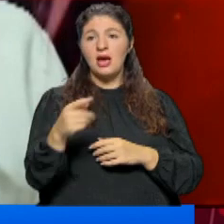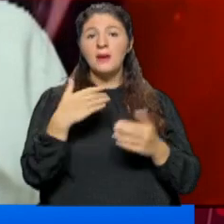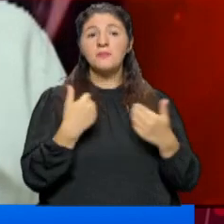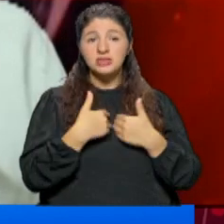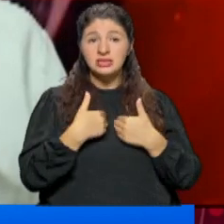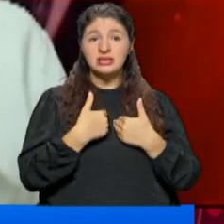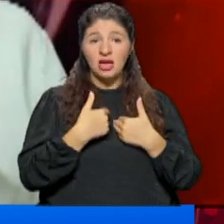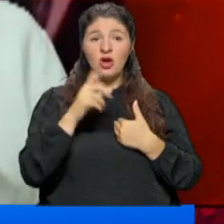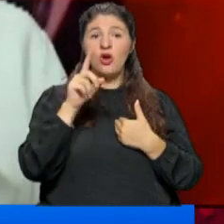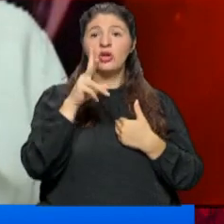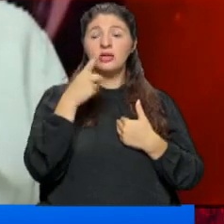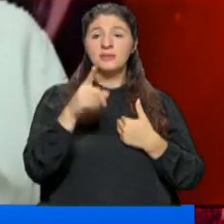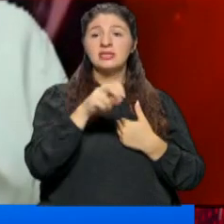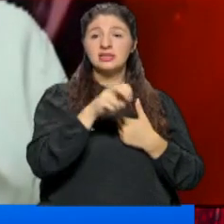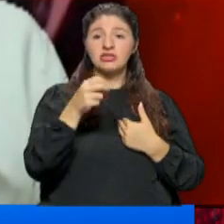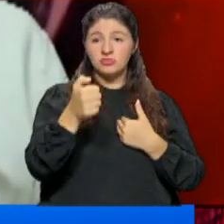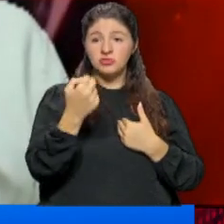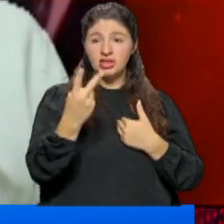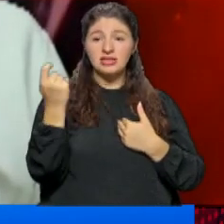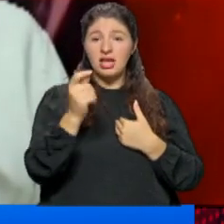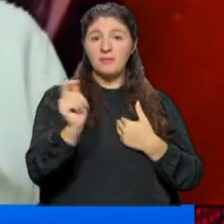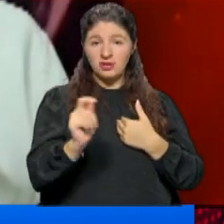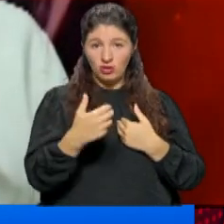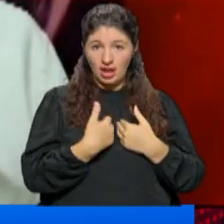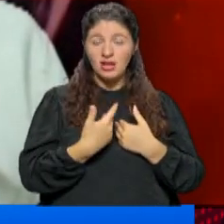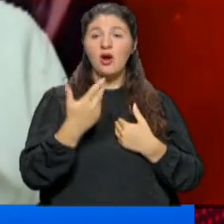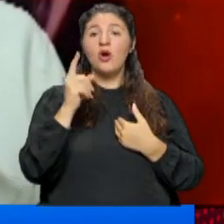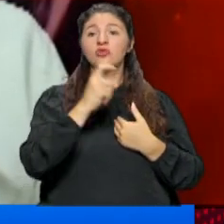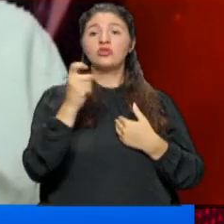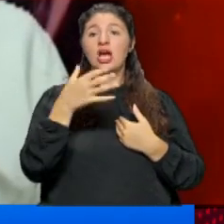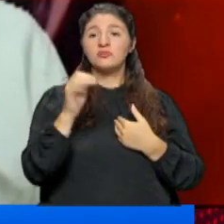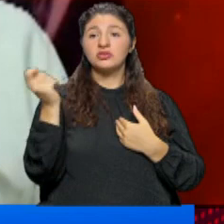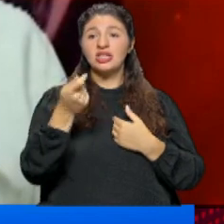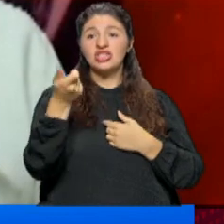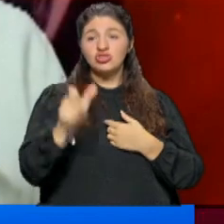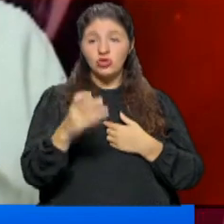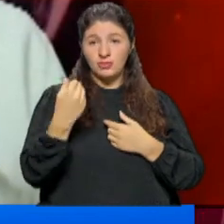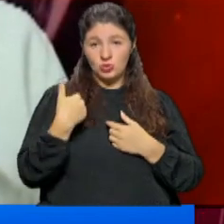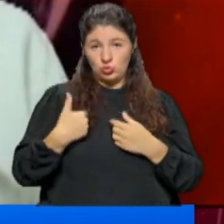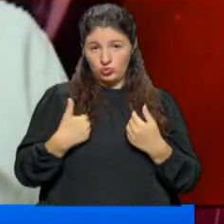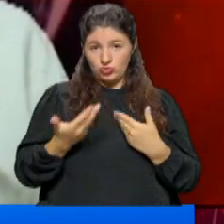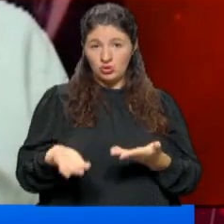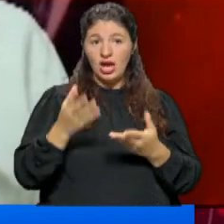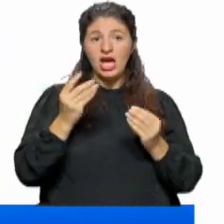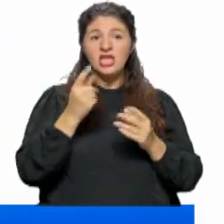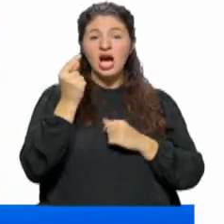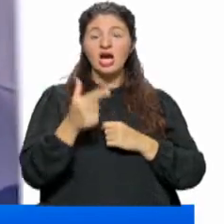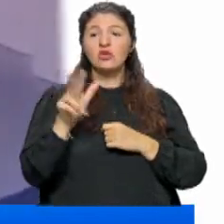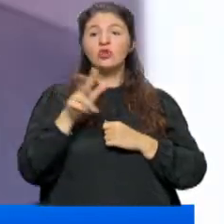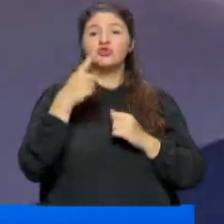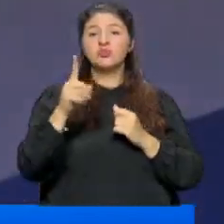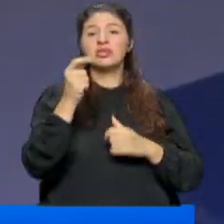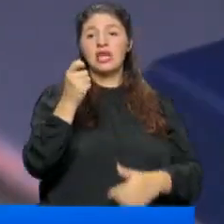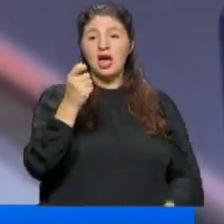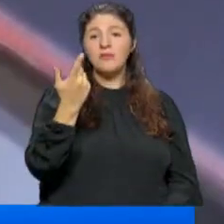de 12.862 tane personel, 960 tane de işçisi olan bir kurumun en az 30 bin lira